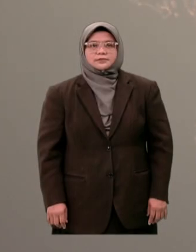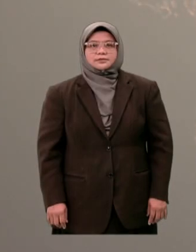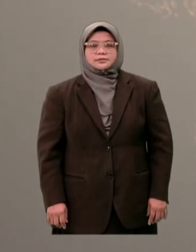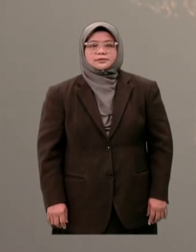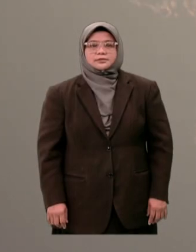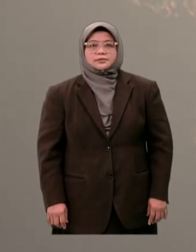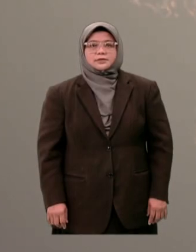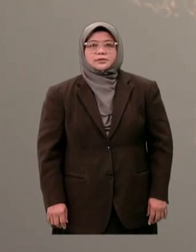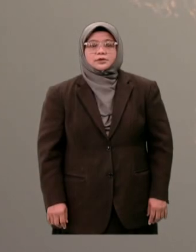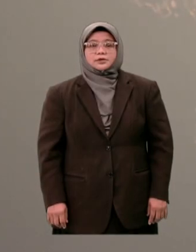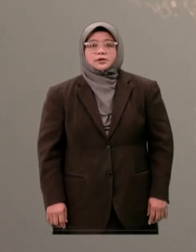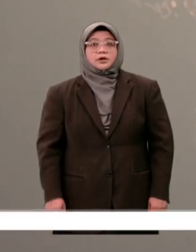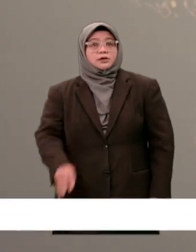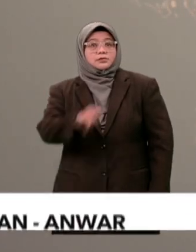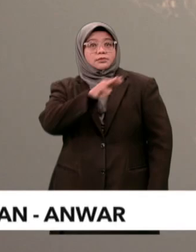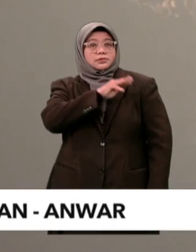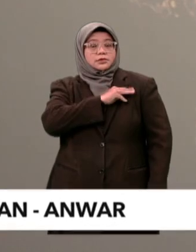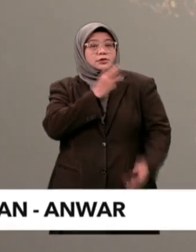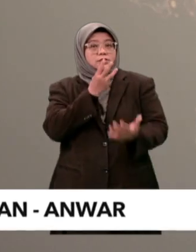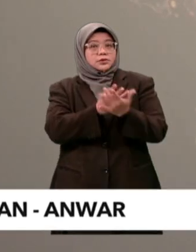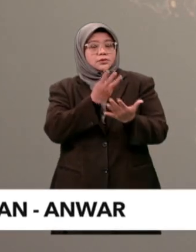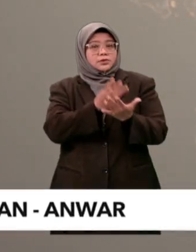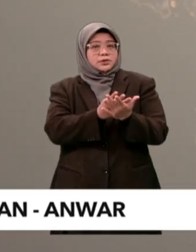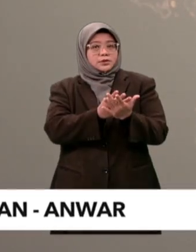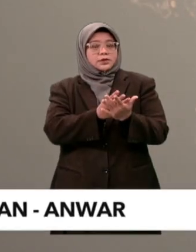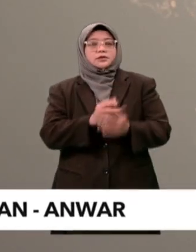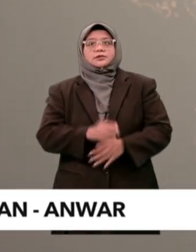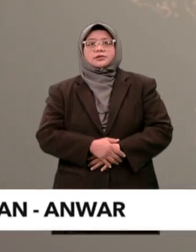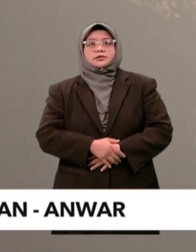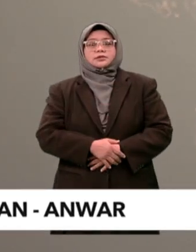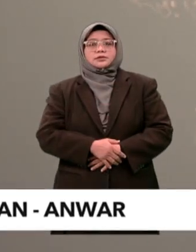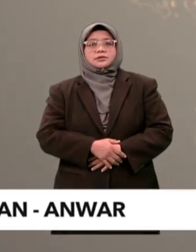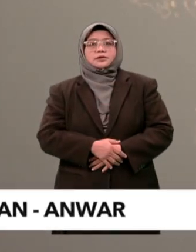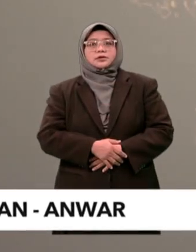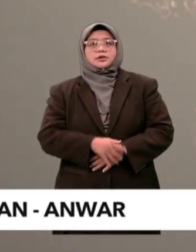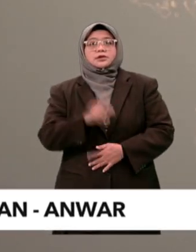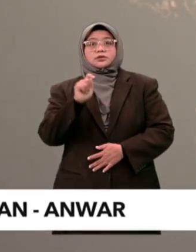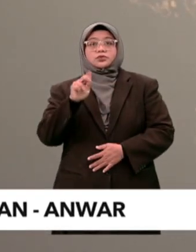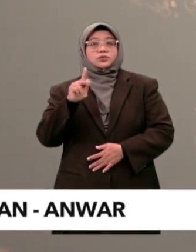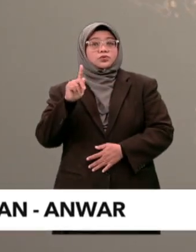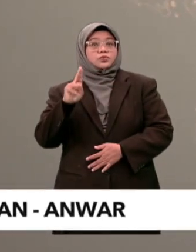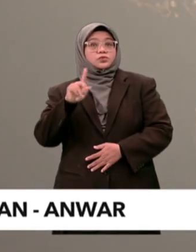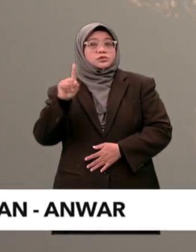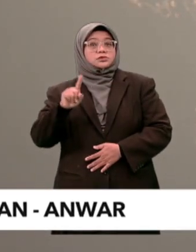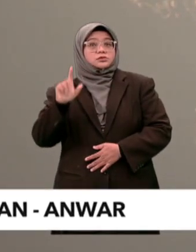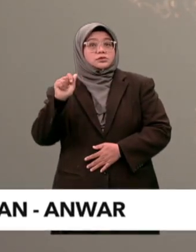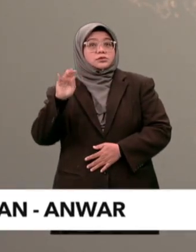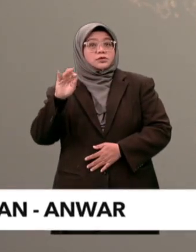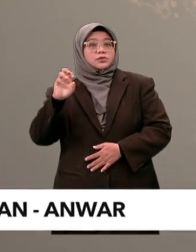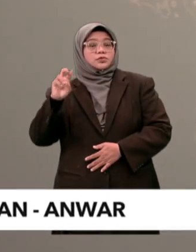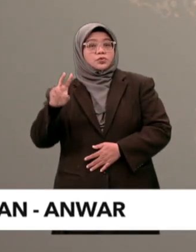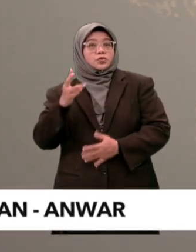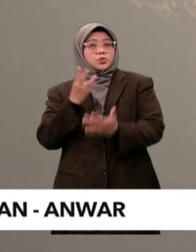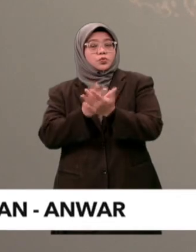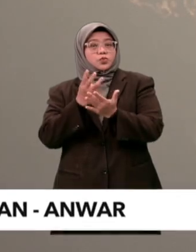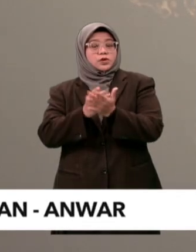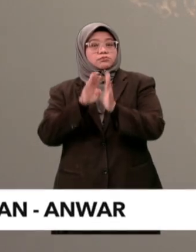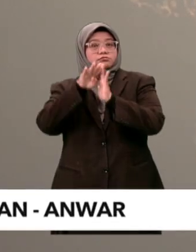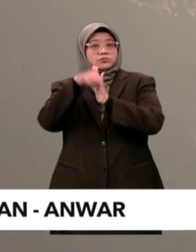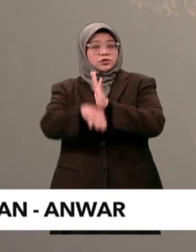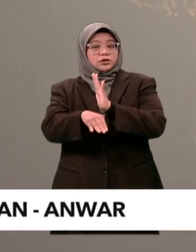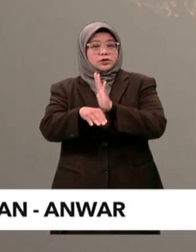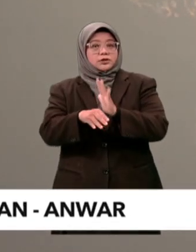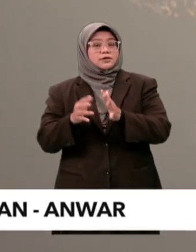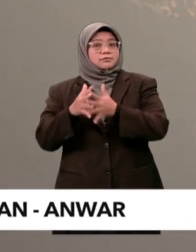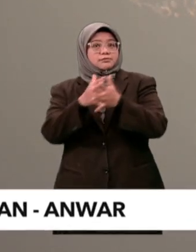kenyataan Menteri Keuangan Tengku Datuk Riza full Tengku Abdul Aziz bahwa penurunan nilai Ringgit berbanding dari